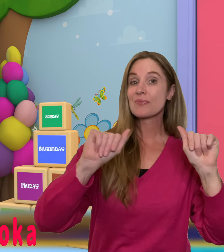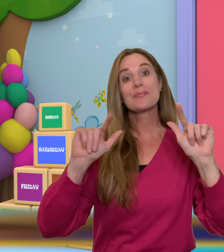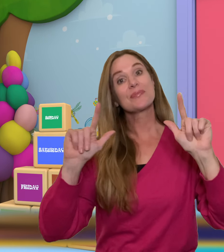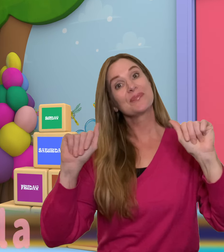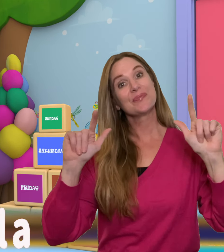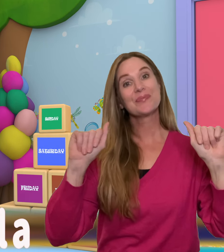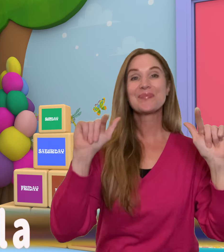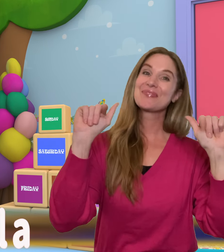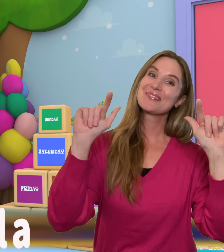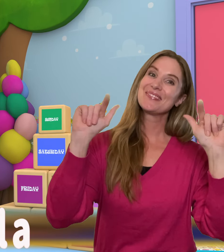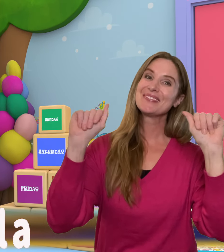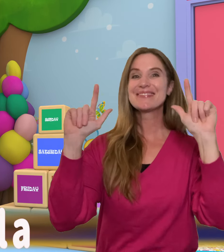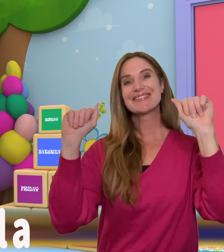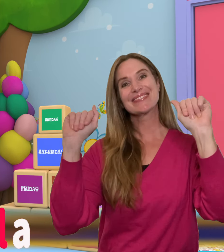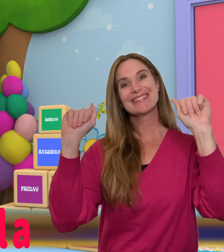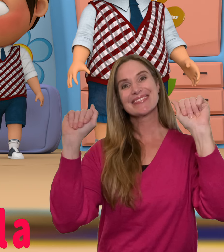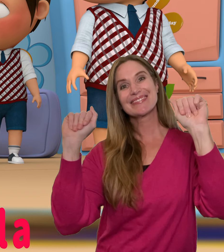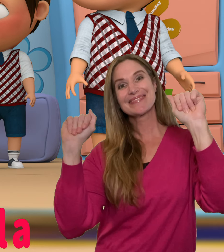なのか